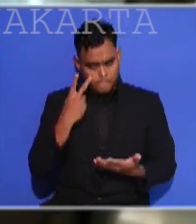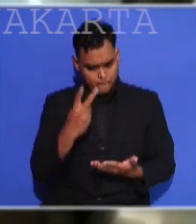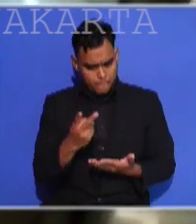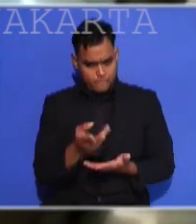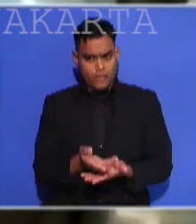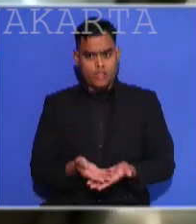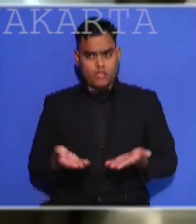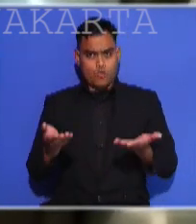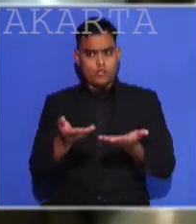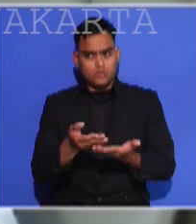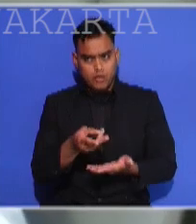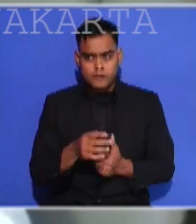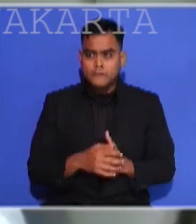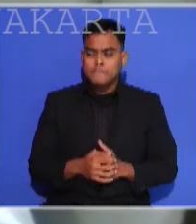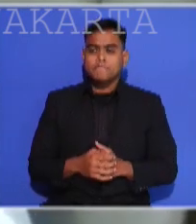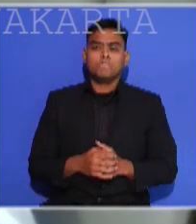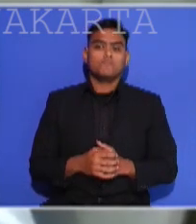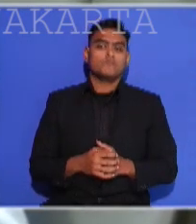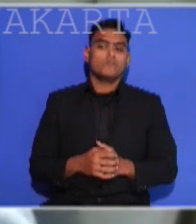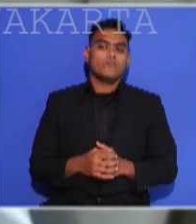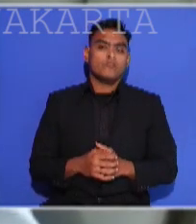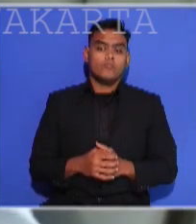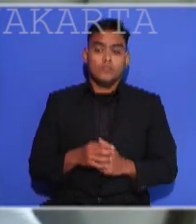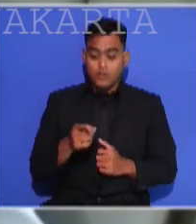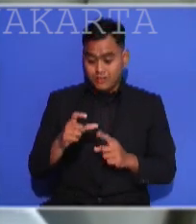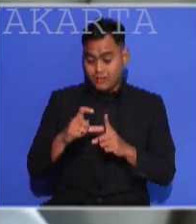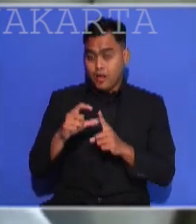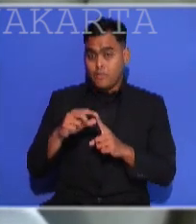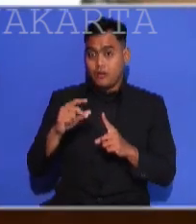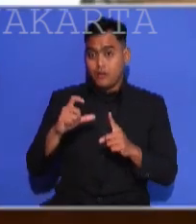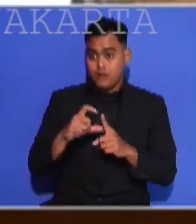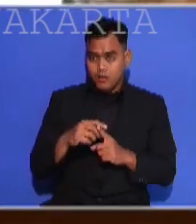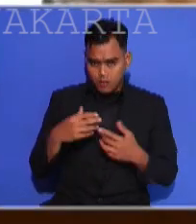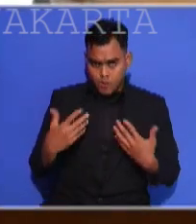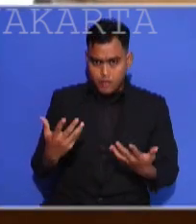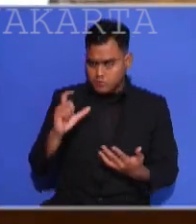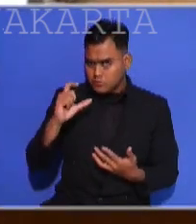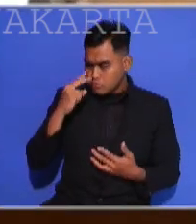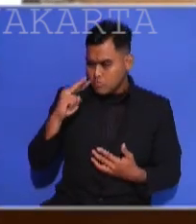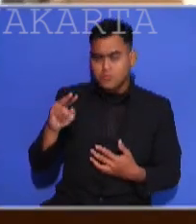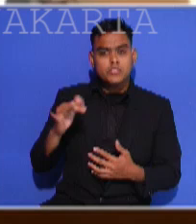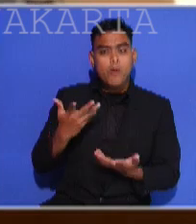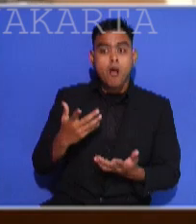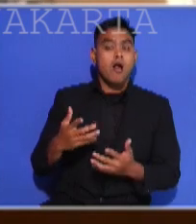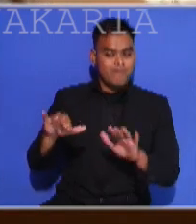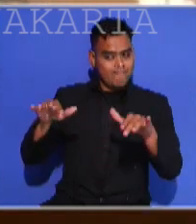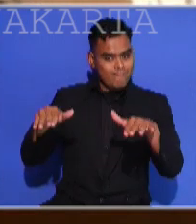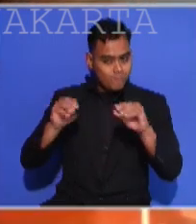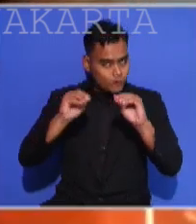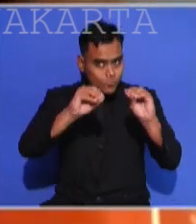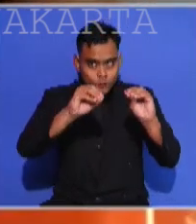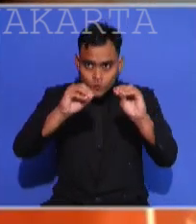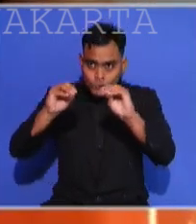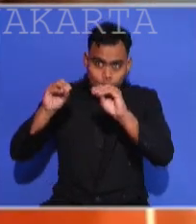Komisi adprd DIY meminta Pemda DIY terus mengedukasi warga supaya tangguh menghadapi kemungkinan datangnya bencana